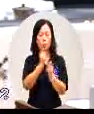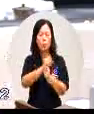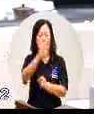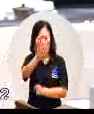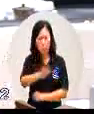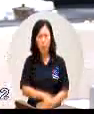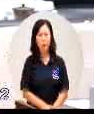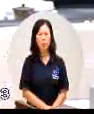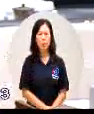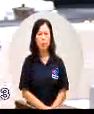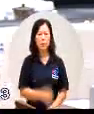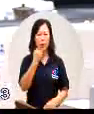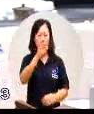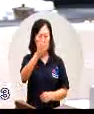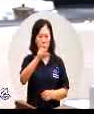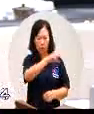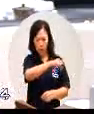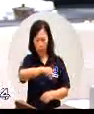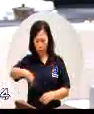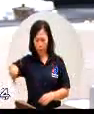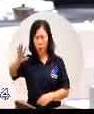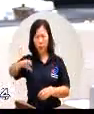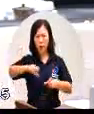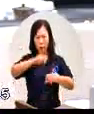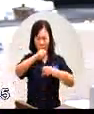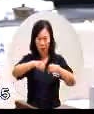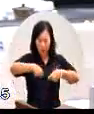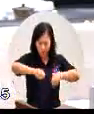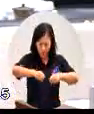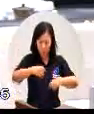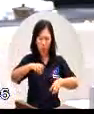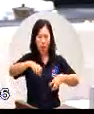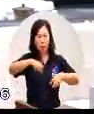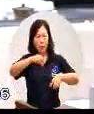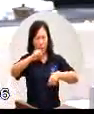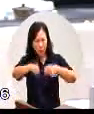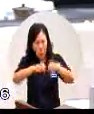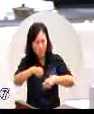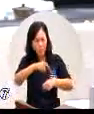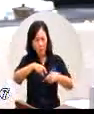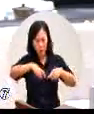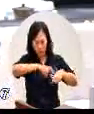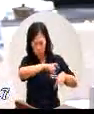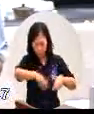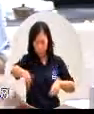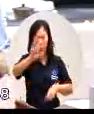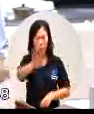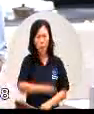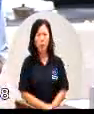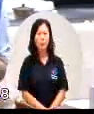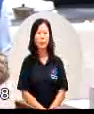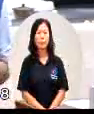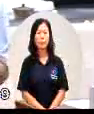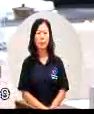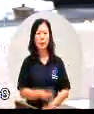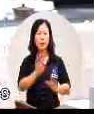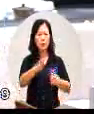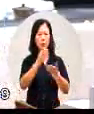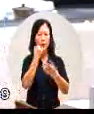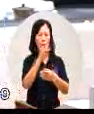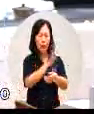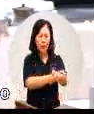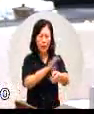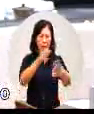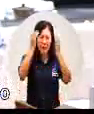由西向东的机慢车专用道，结果现在所男子旧部落